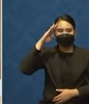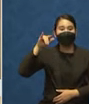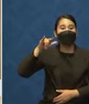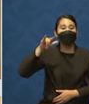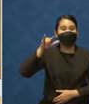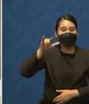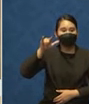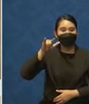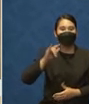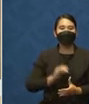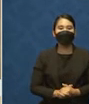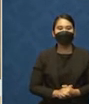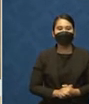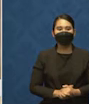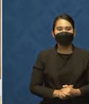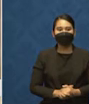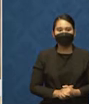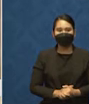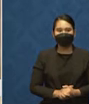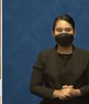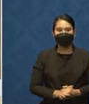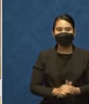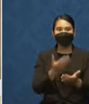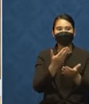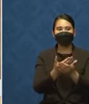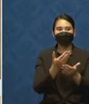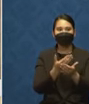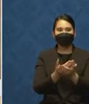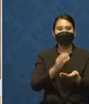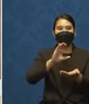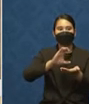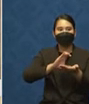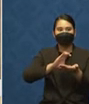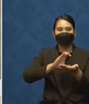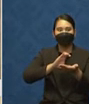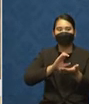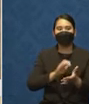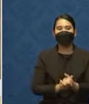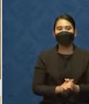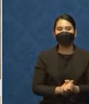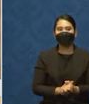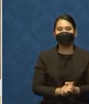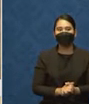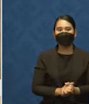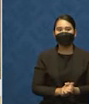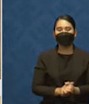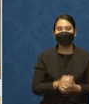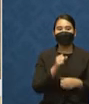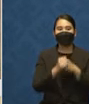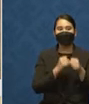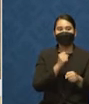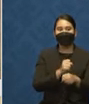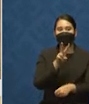กองทัพอากาศเนี่ยปีงบประมาณ 2,566 ครับท่านประธาน